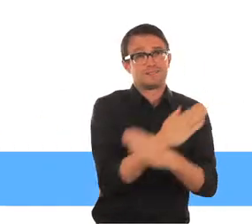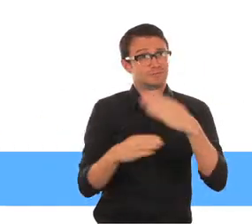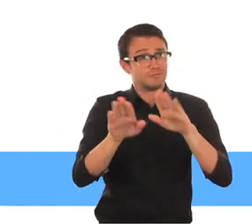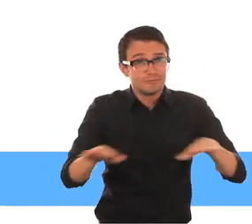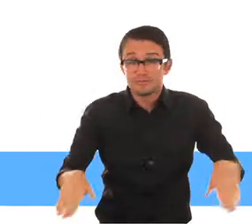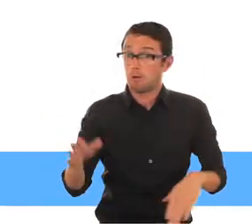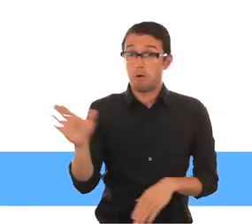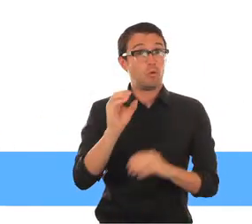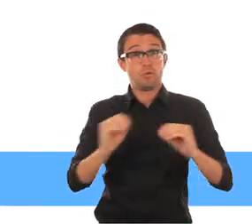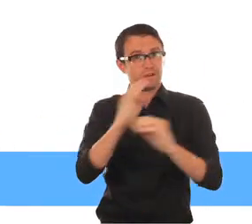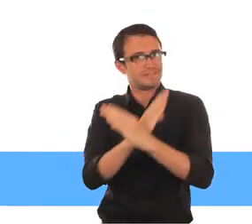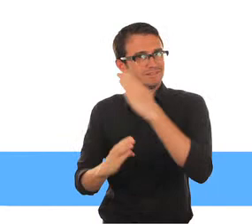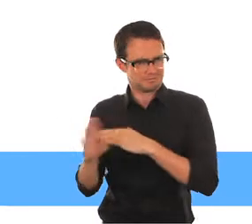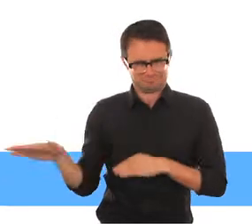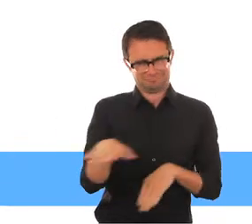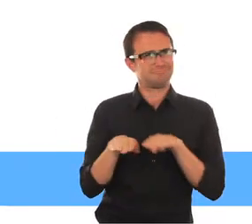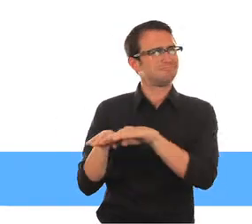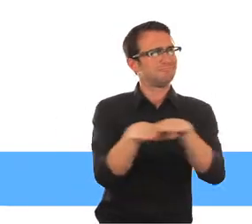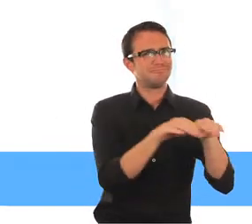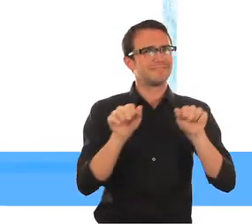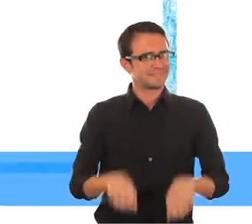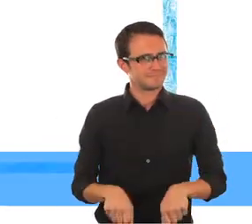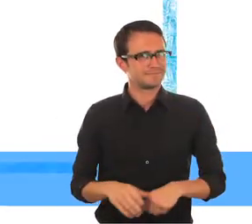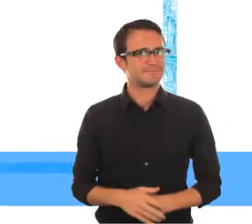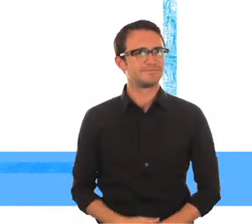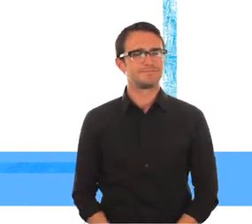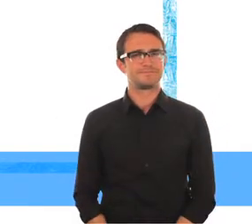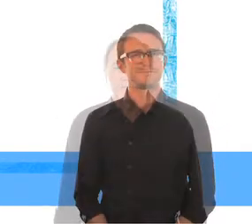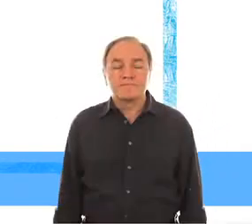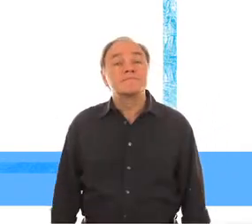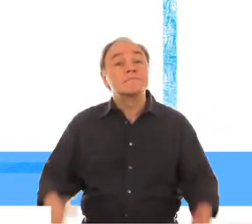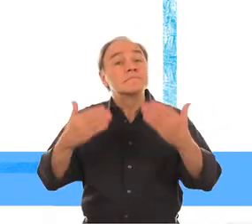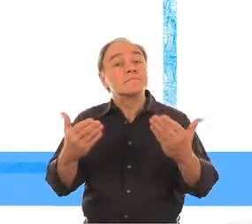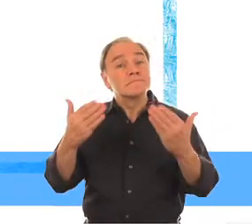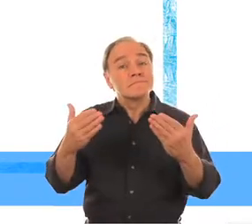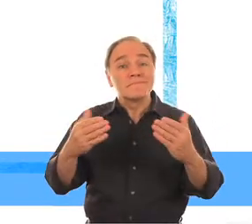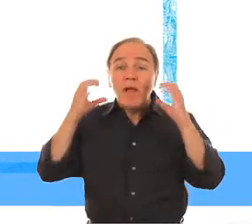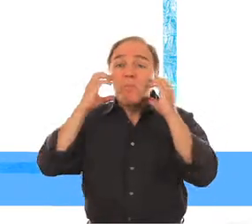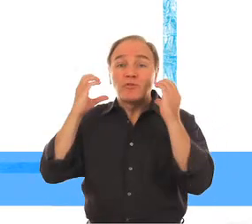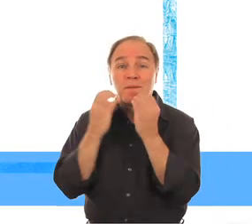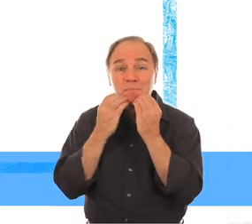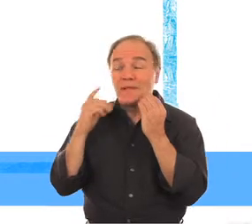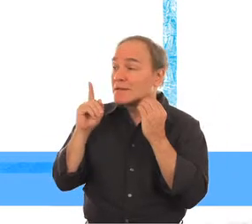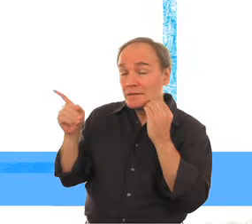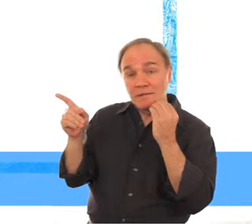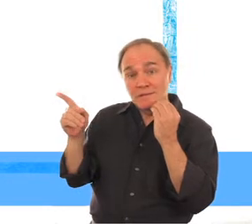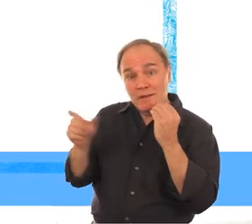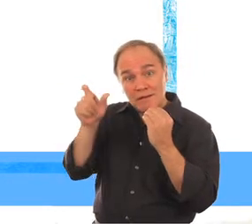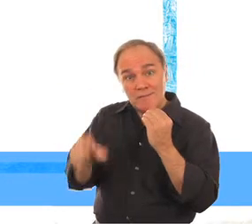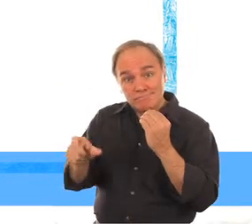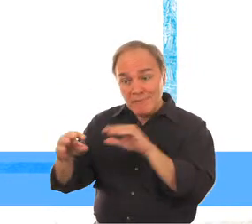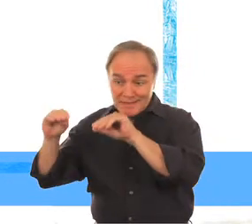personnalisées et adaptées aux besoins individuels. Un point de vue du Mozambique. Nehemias Gilberto Raúl Zandamela,